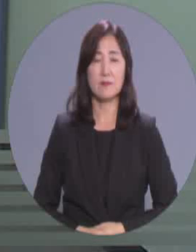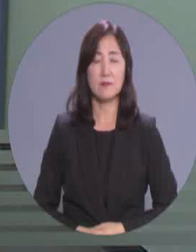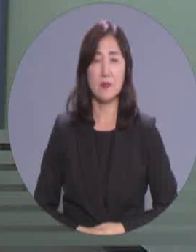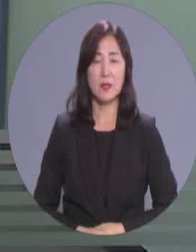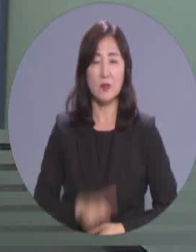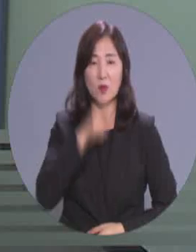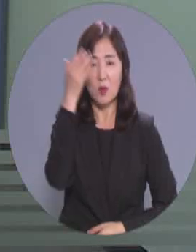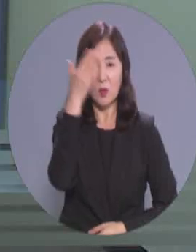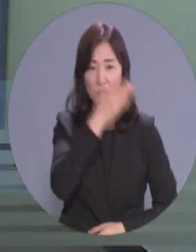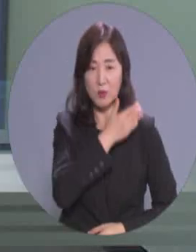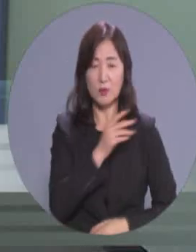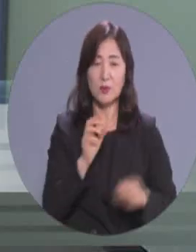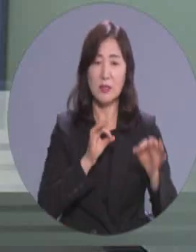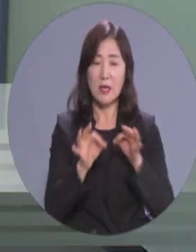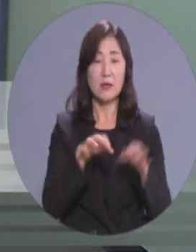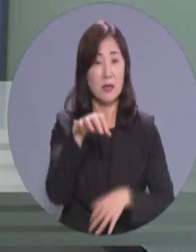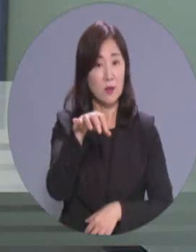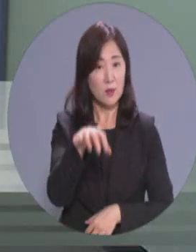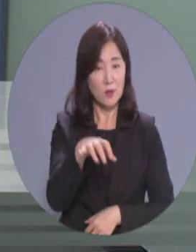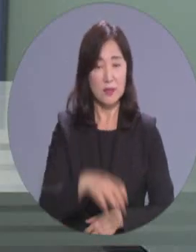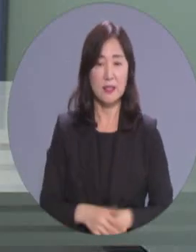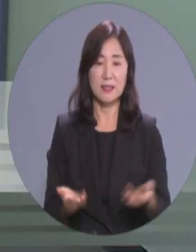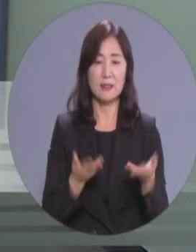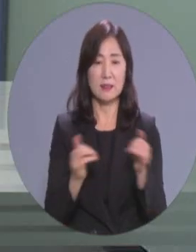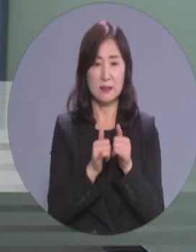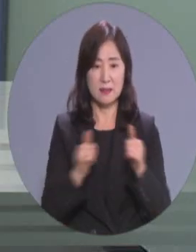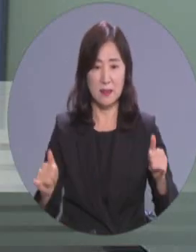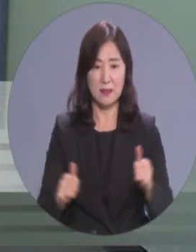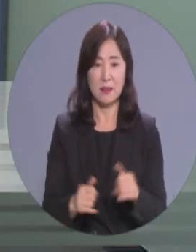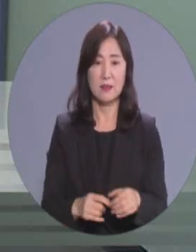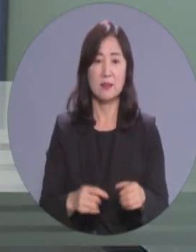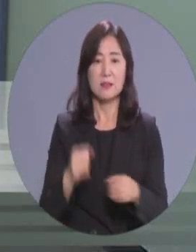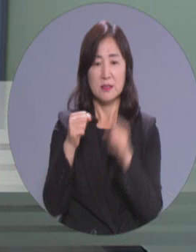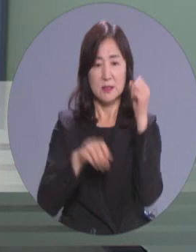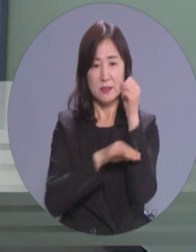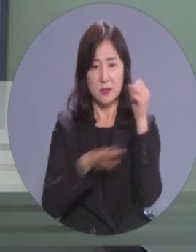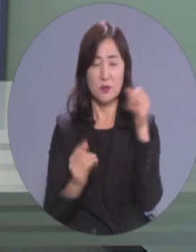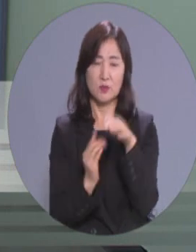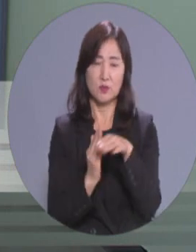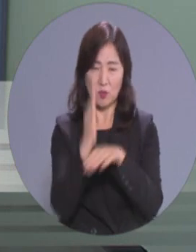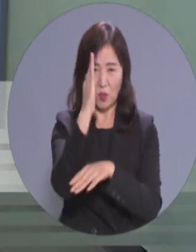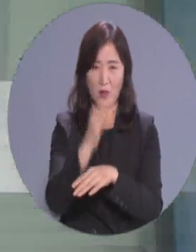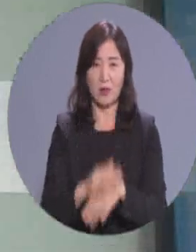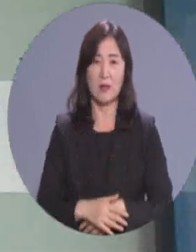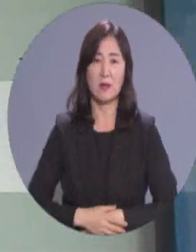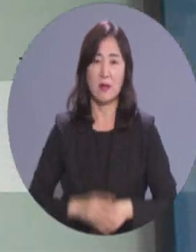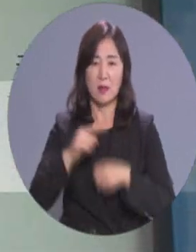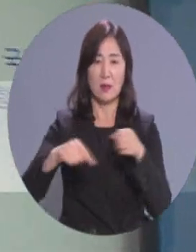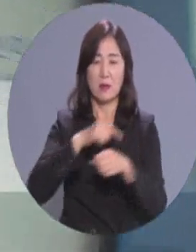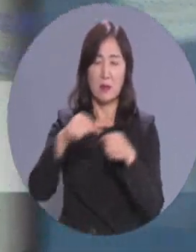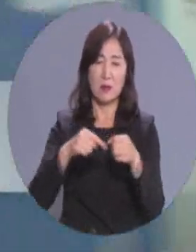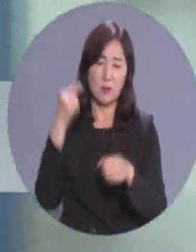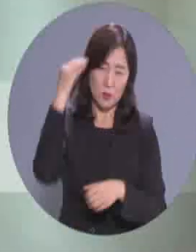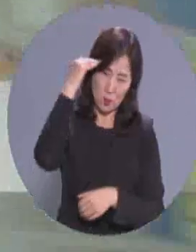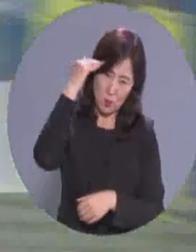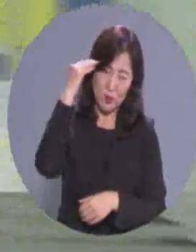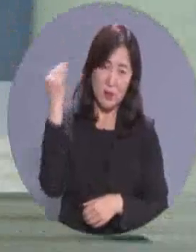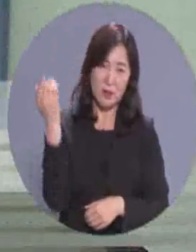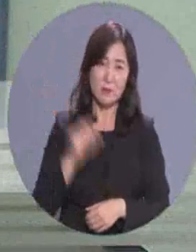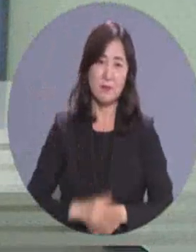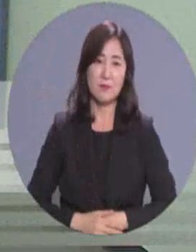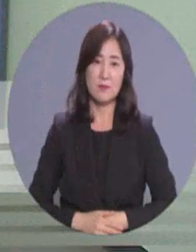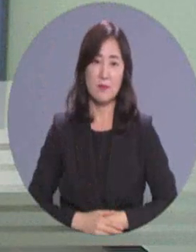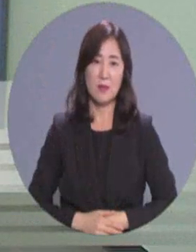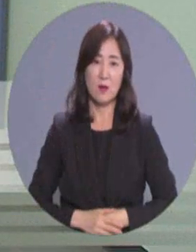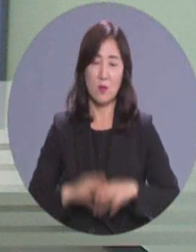여수 한 업체에서 작업자가 기준치 이상의 방사선에 노출돼 원자력 안전 위원회가 조사에 나섰습니다